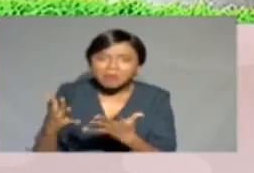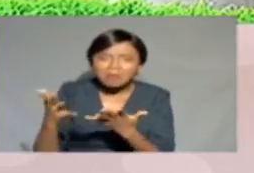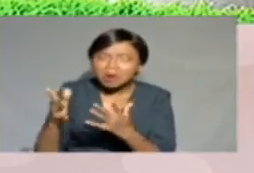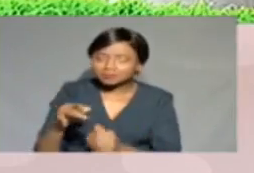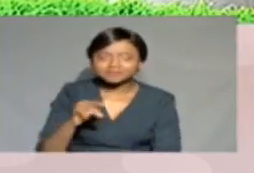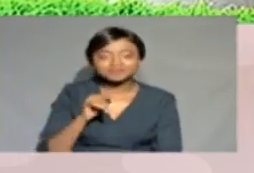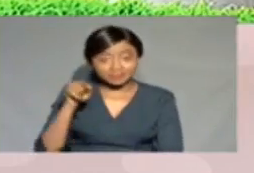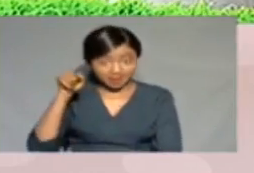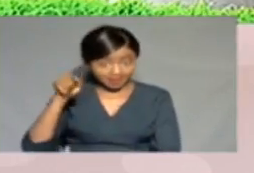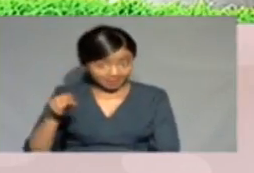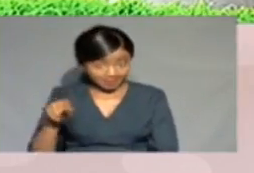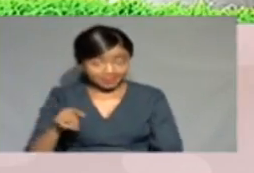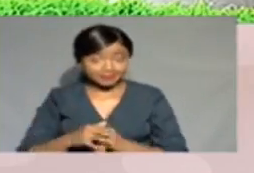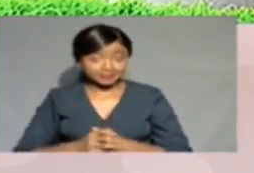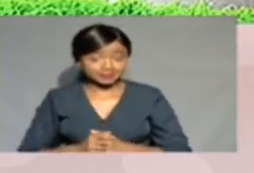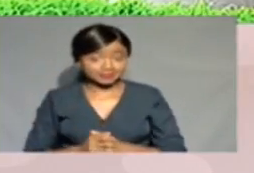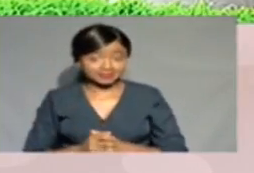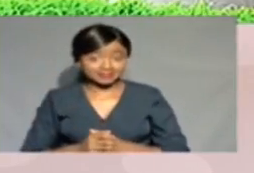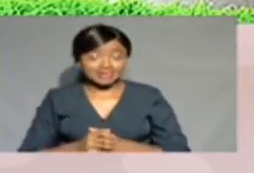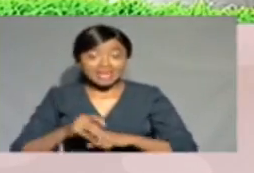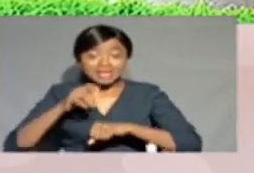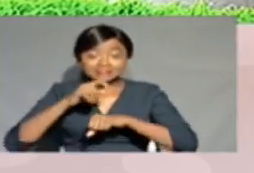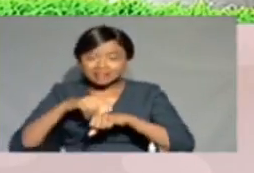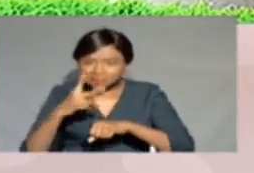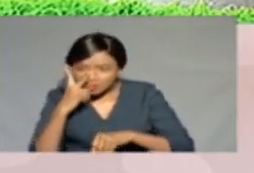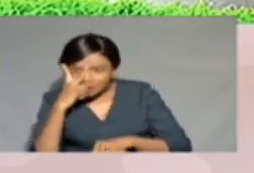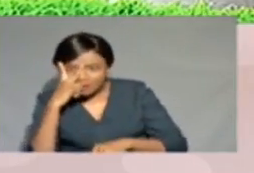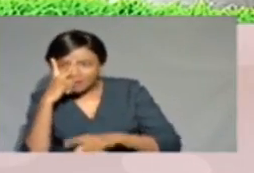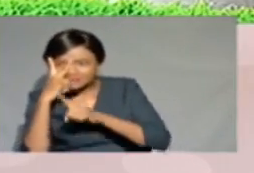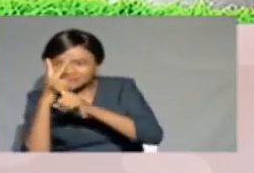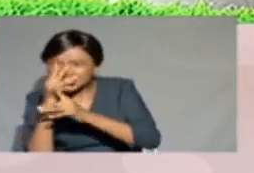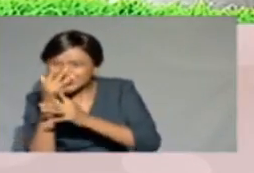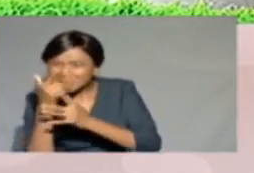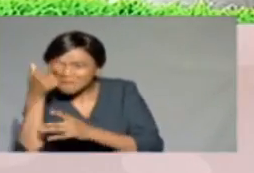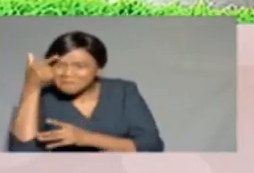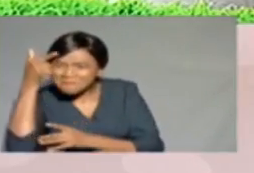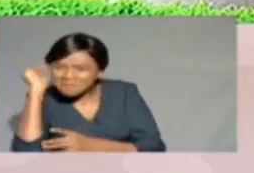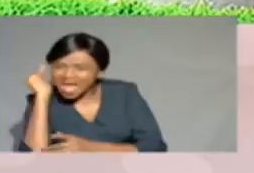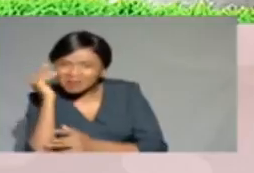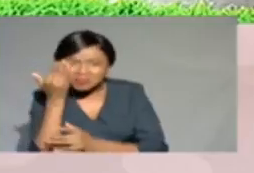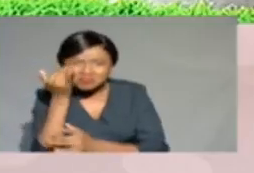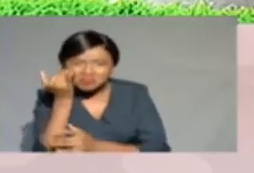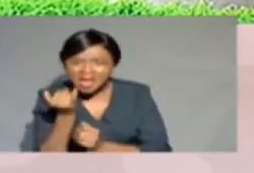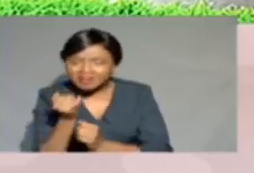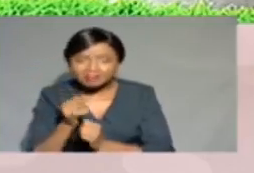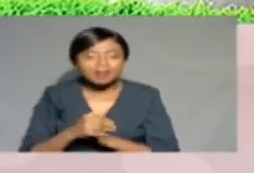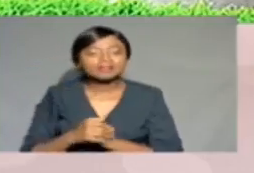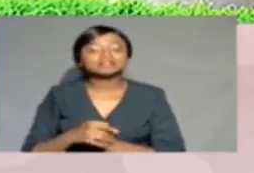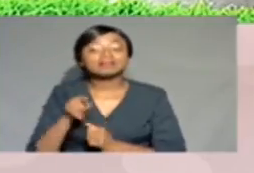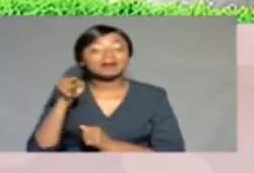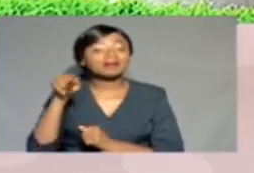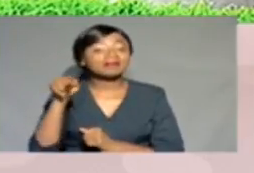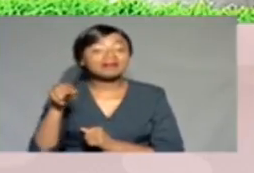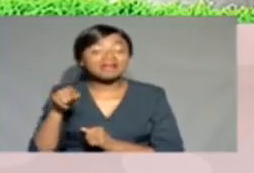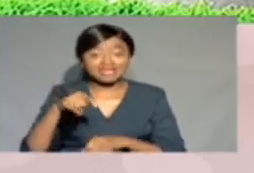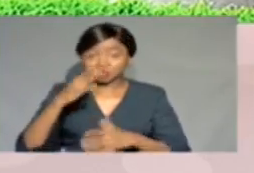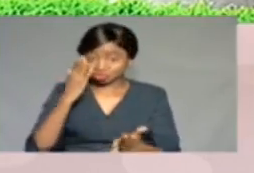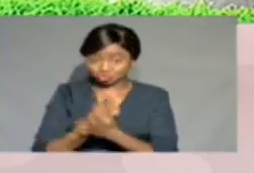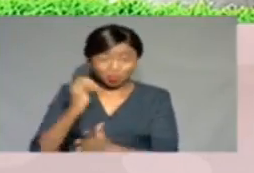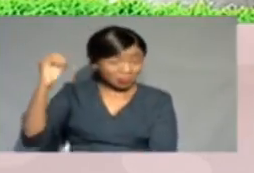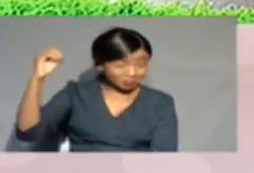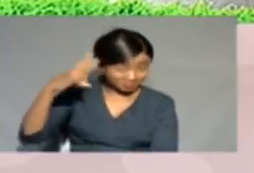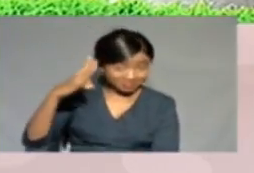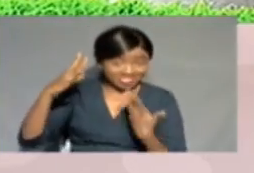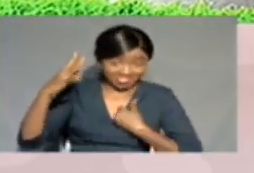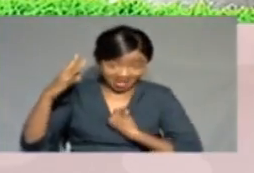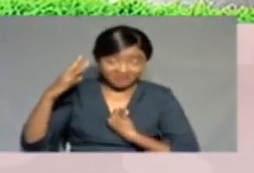sasa hapa. Na ndani ya kichungulio yule bwana anaona giza. Akauliza vipi huku kuna kwa hivi? Akaambia yeye huku umeme upo lakini mara